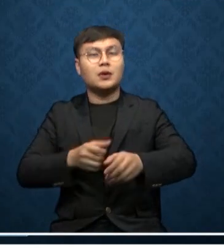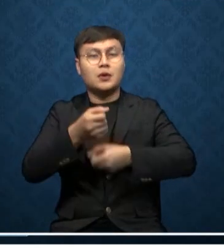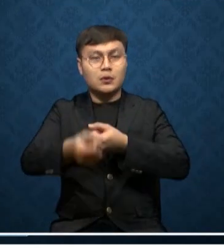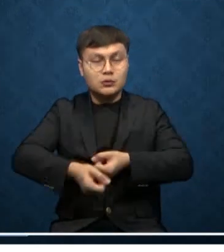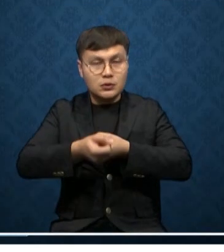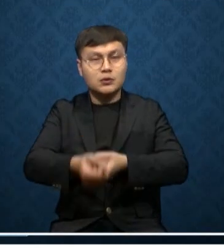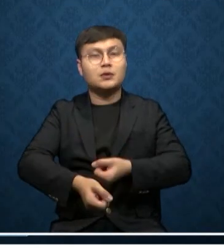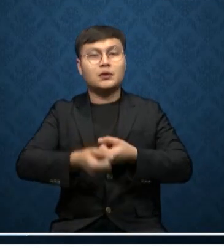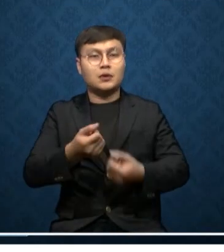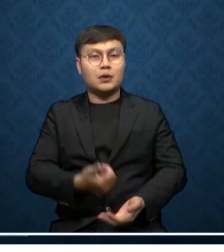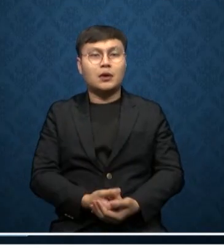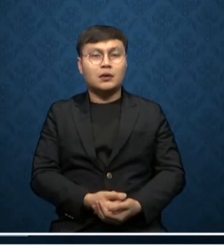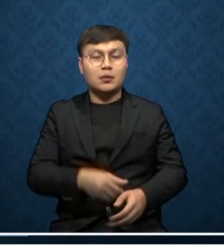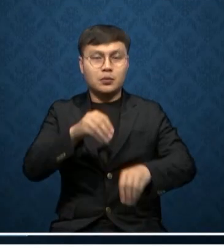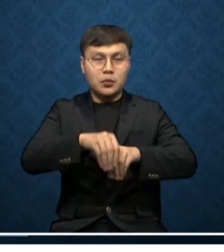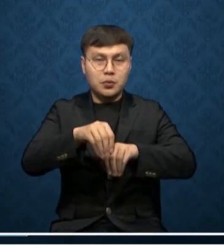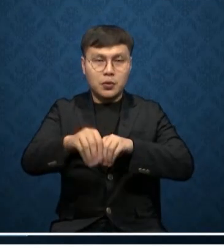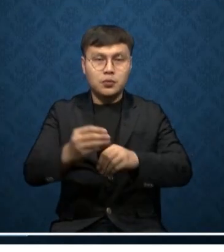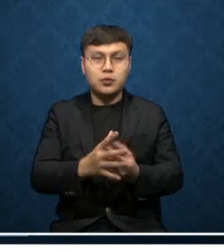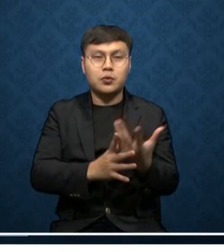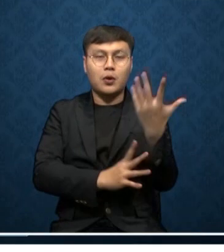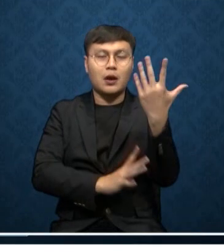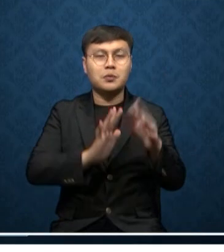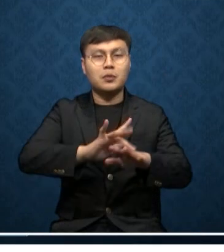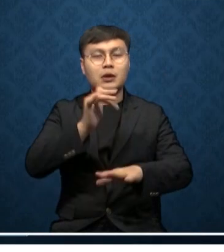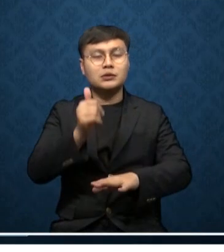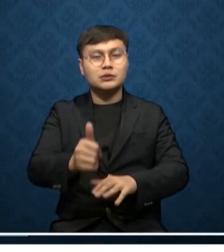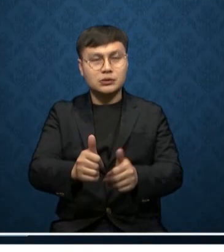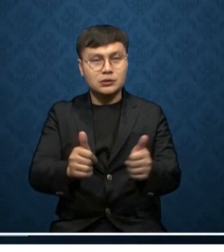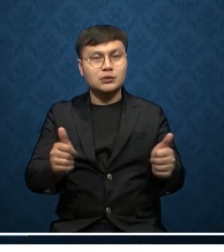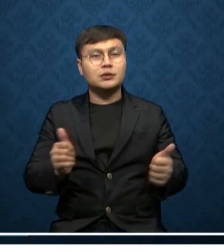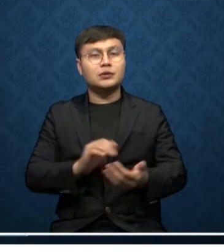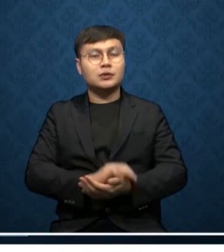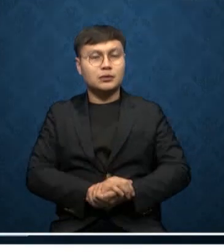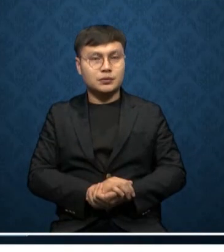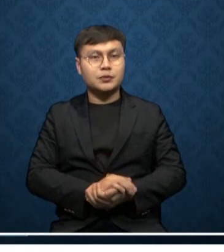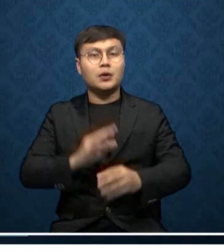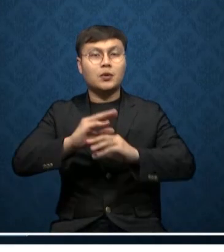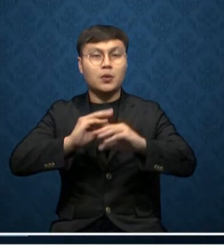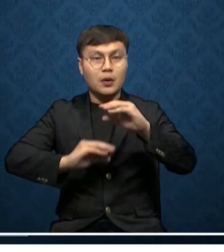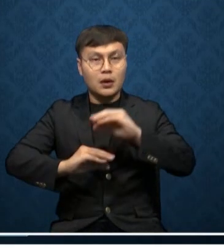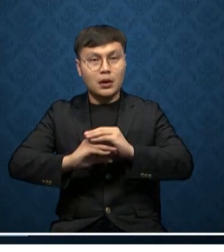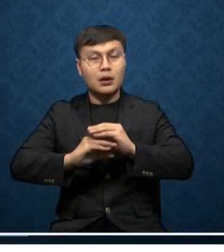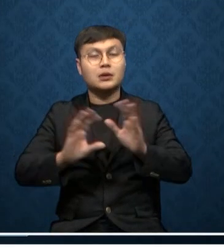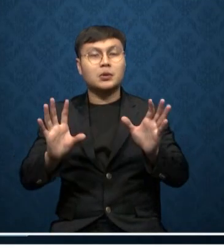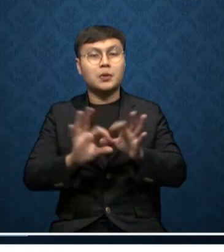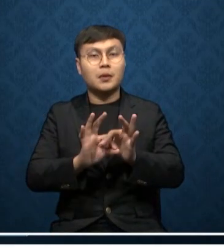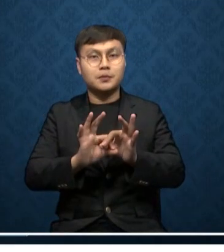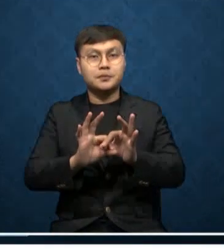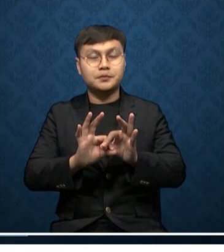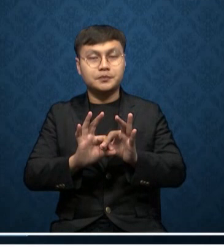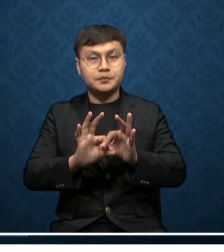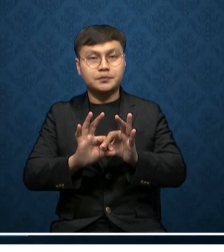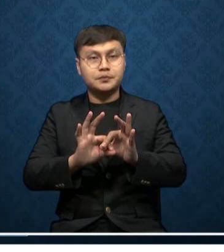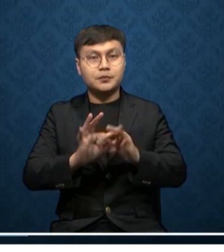สร้างผลผลิตที่ดีที่เป็นมิตรตสิ่งแวดล้อมเนี่ยจะต้องมีการปรับปรุงนะครับหรือแม้แต่เรื่องของโครงการที่นำไปสู่การเ่อยก